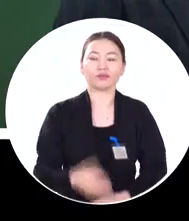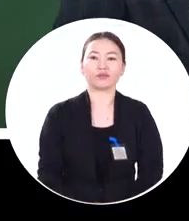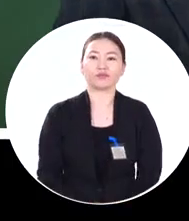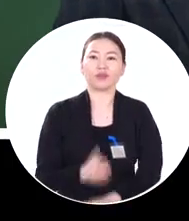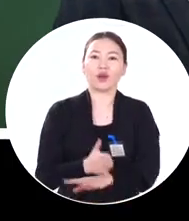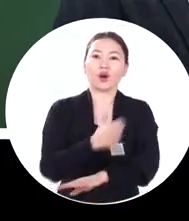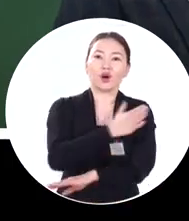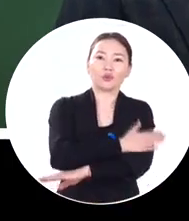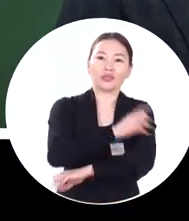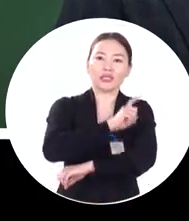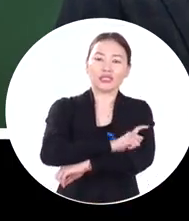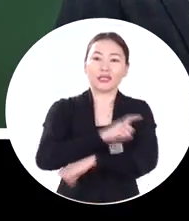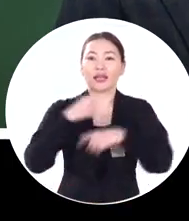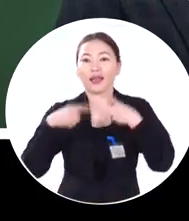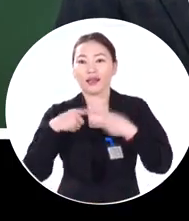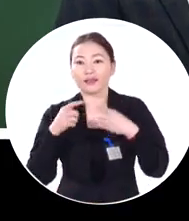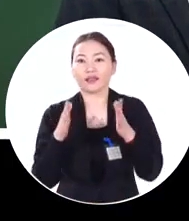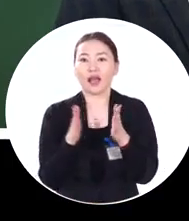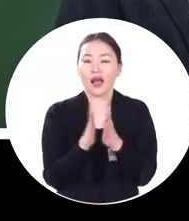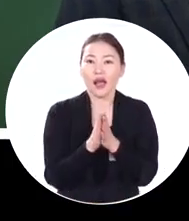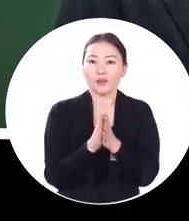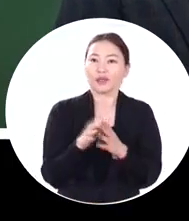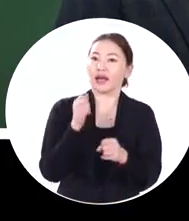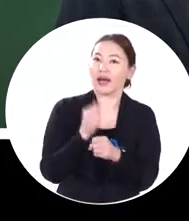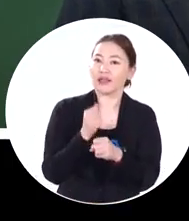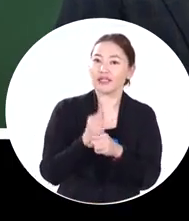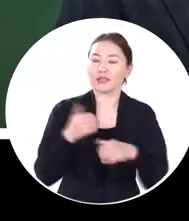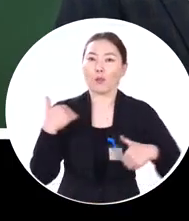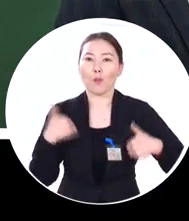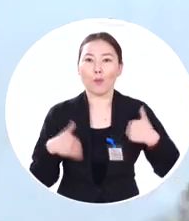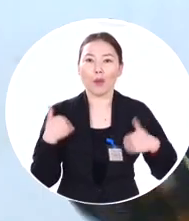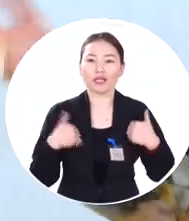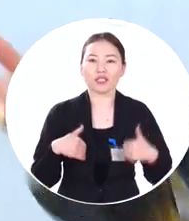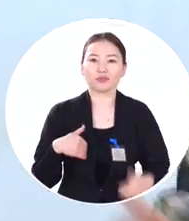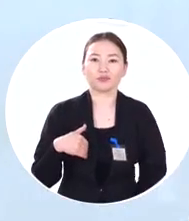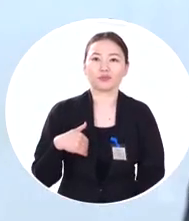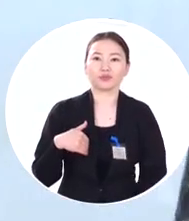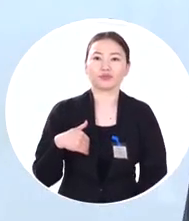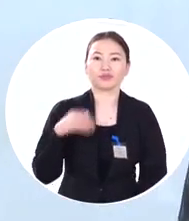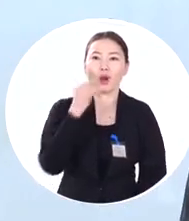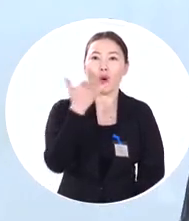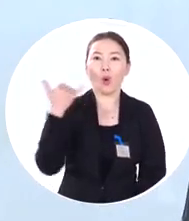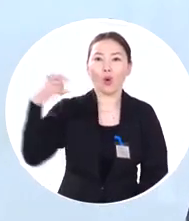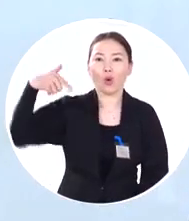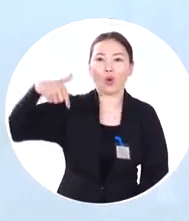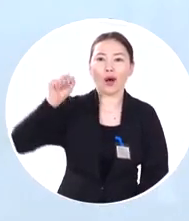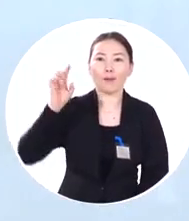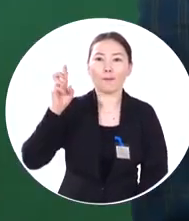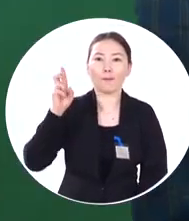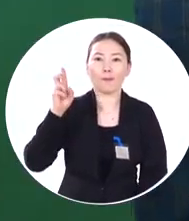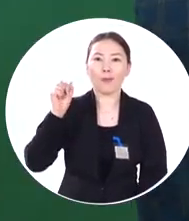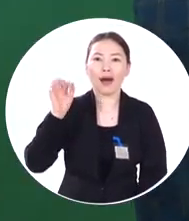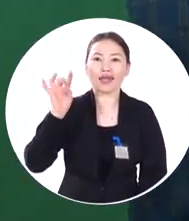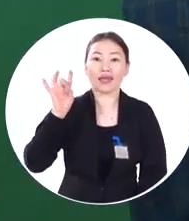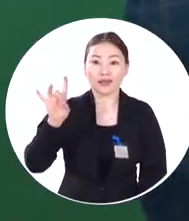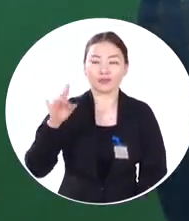монголчууд зурлын редактор, түүхийн шинжилгээ ухааны магистр зэрэгтэй Уган Баяр агштайгаа хамтран явуулахар болсон байгаа. За